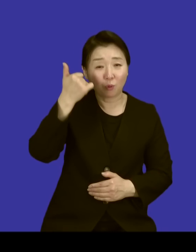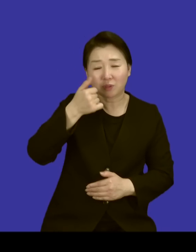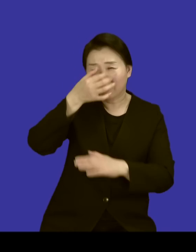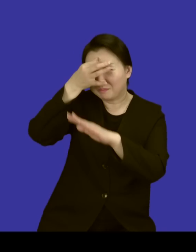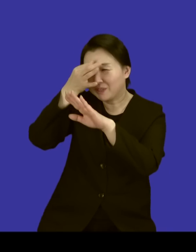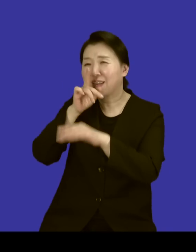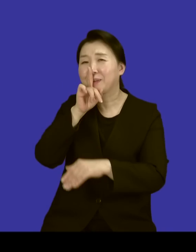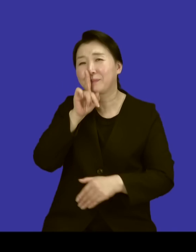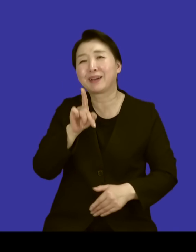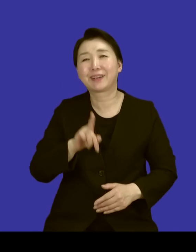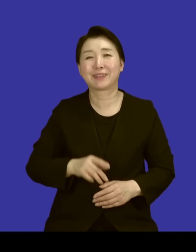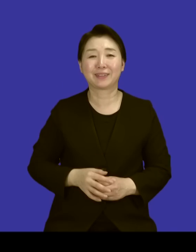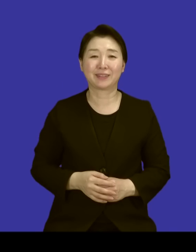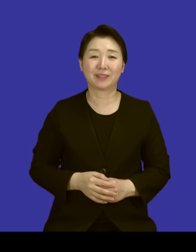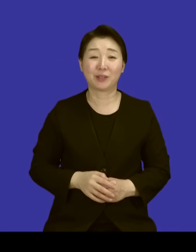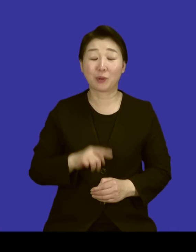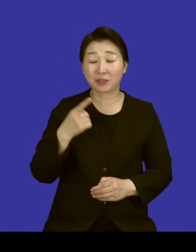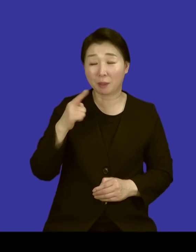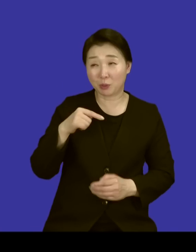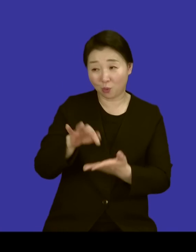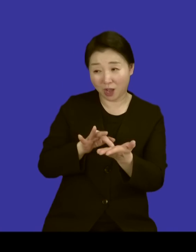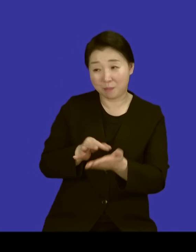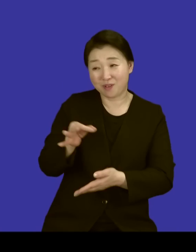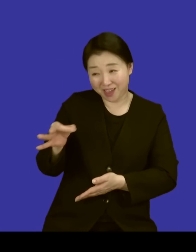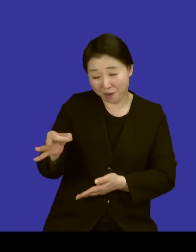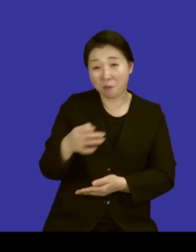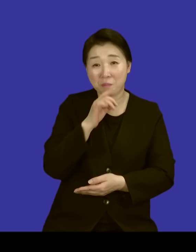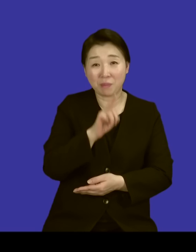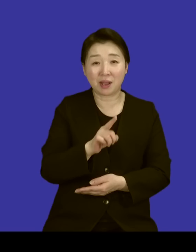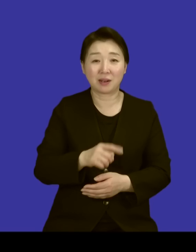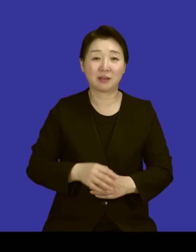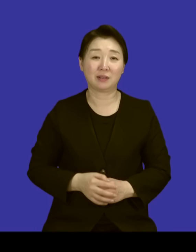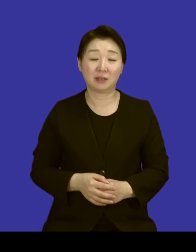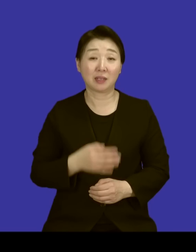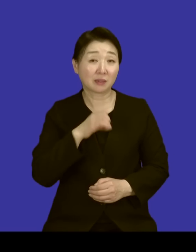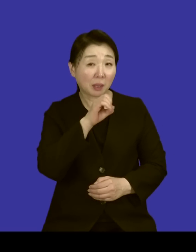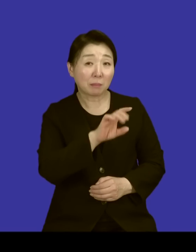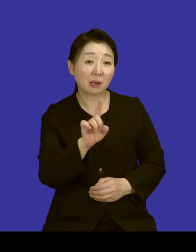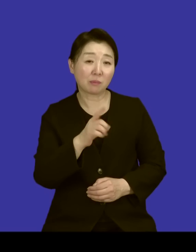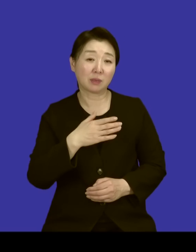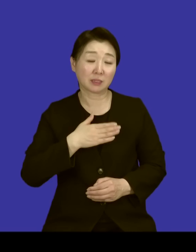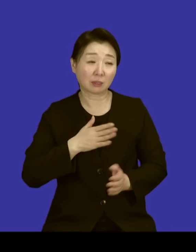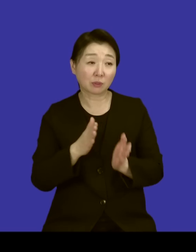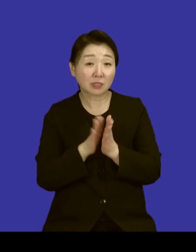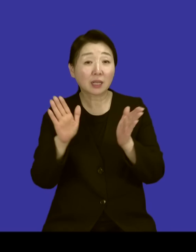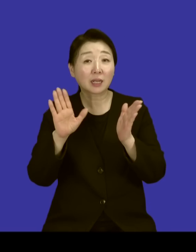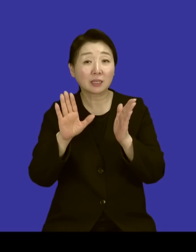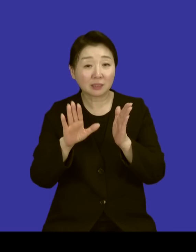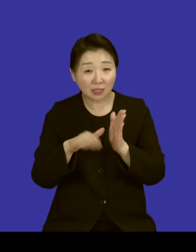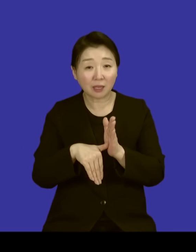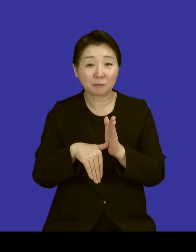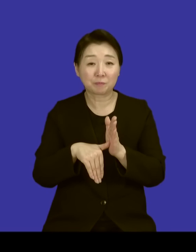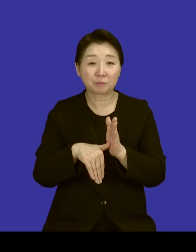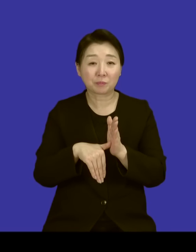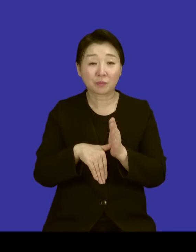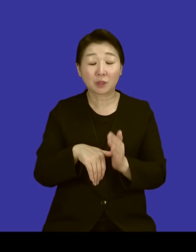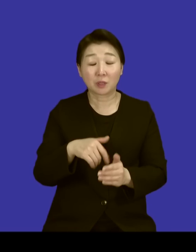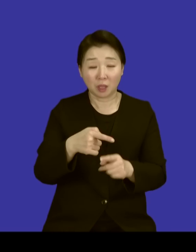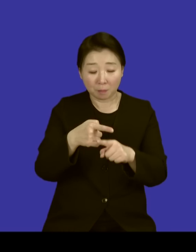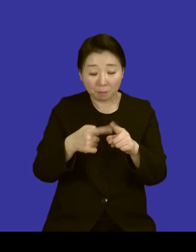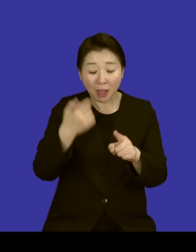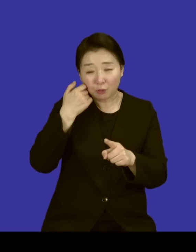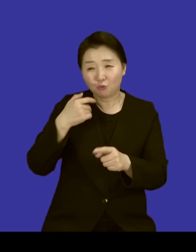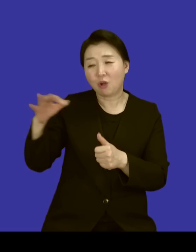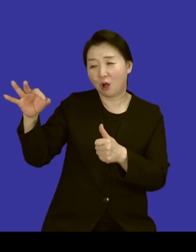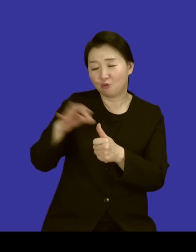미안해 하셔요. 다음에 갚을게요. 그러시면 그렇죠. 저는 그렇게 말해요. 저도 시작할 때 절반을 누군가가 후원했기